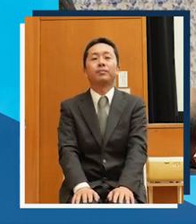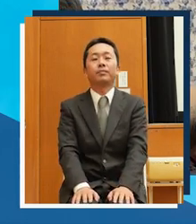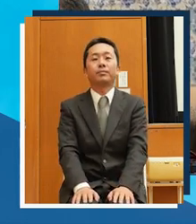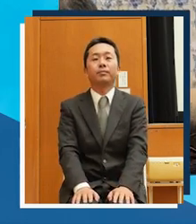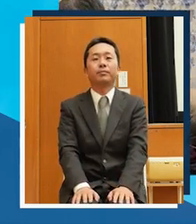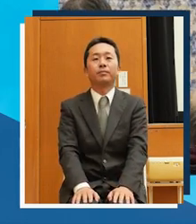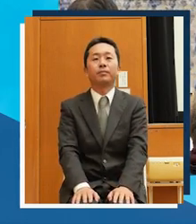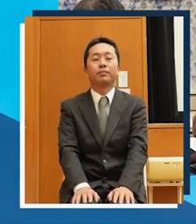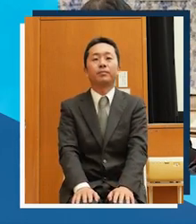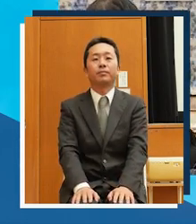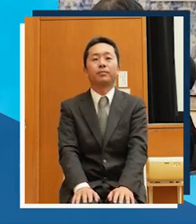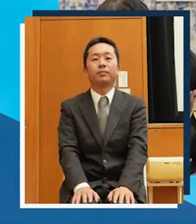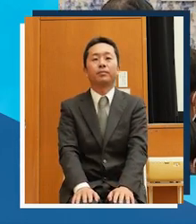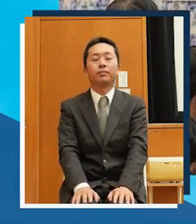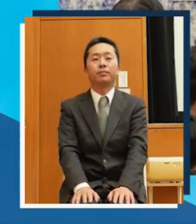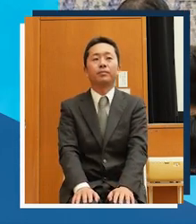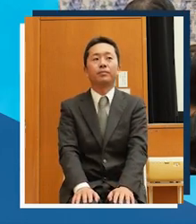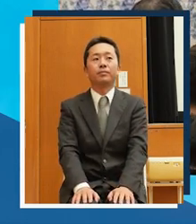た